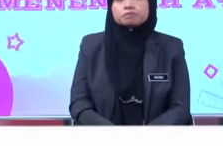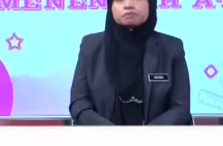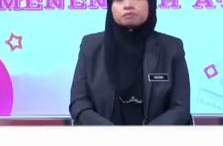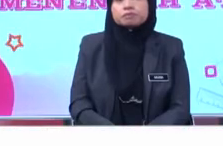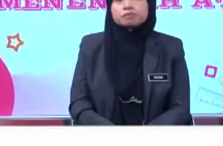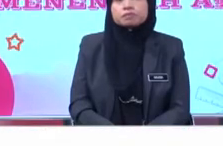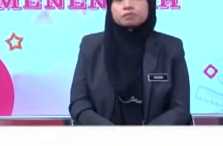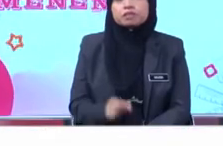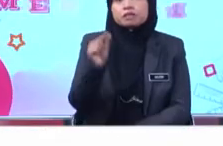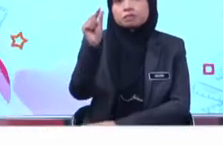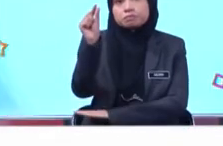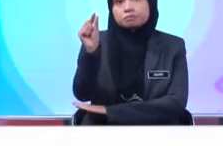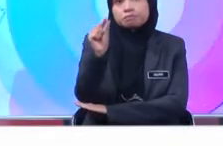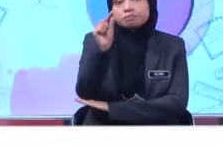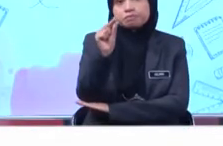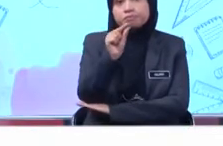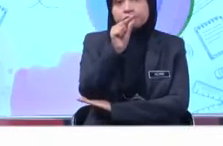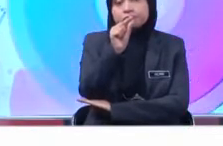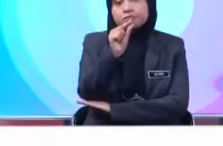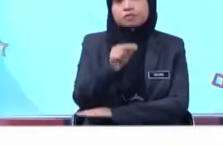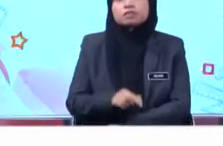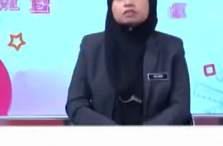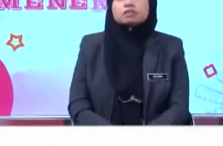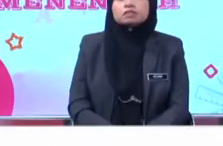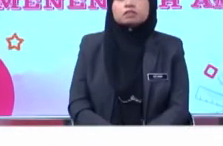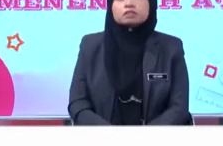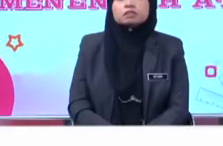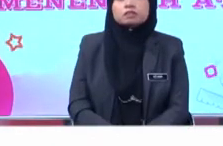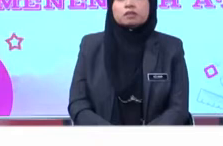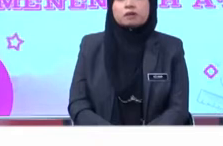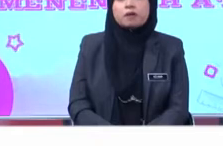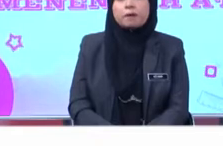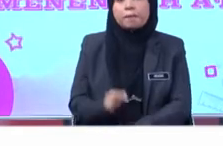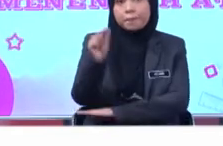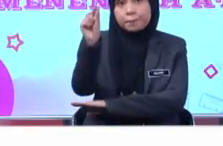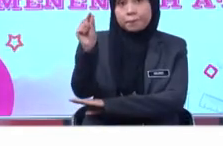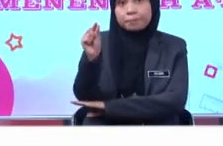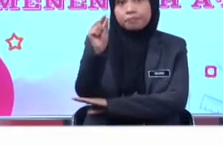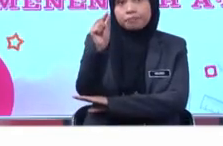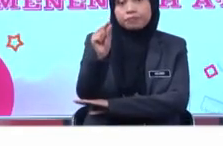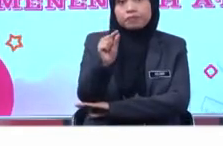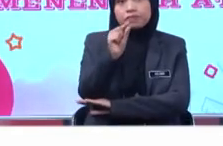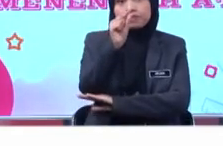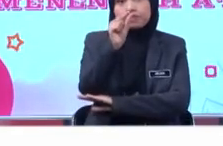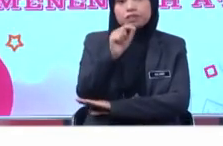angin fusycom oke selagi amfusikum angin